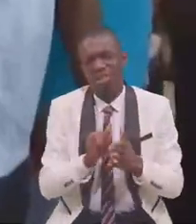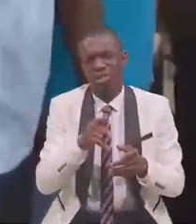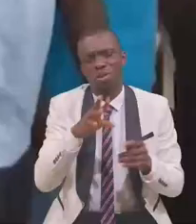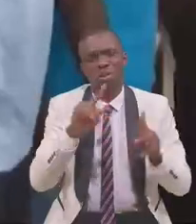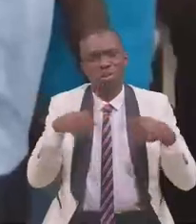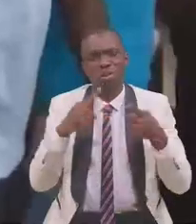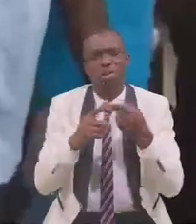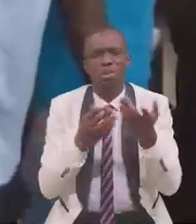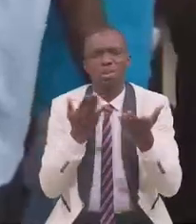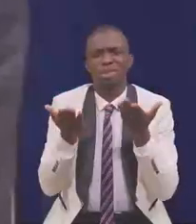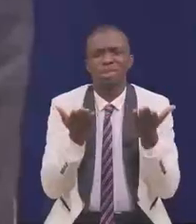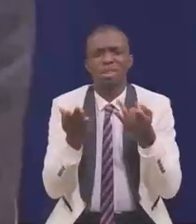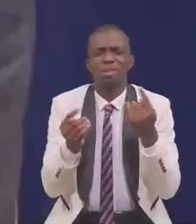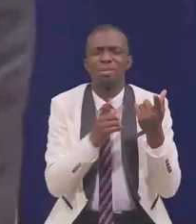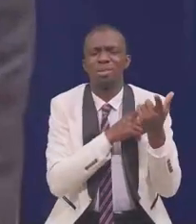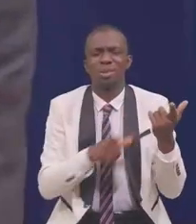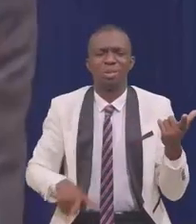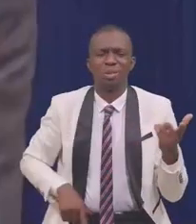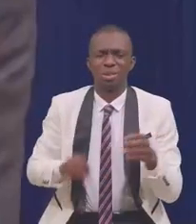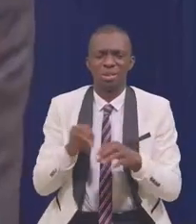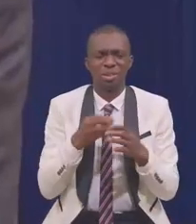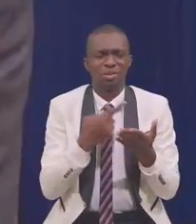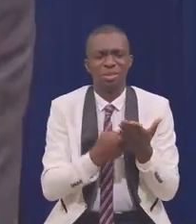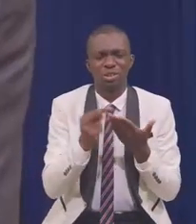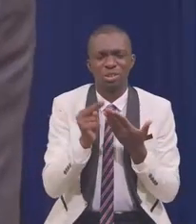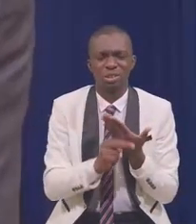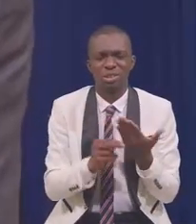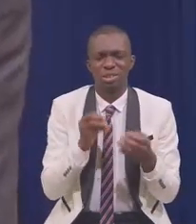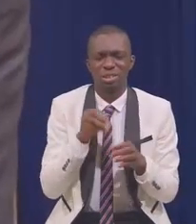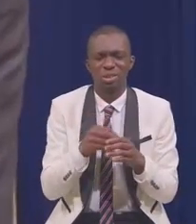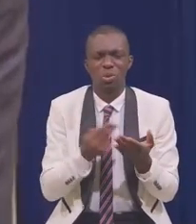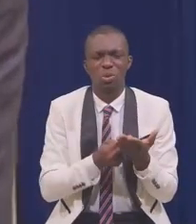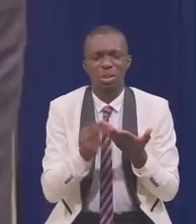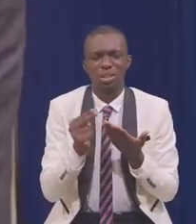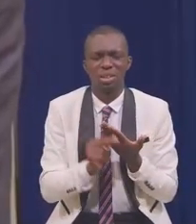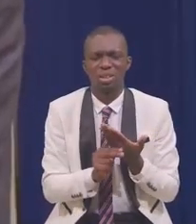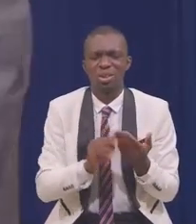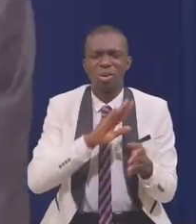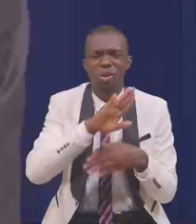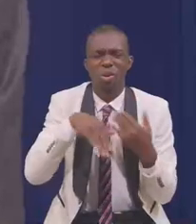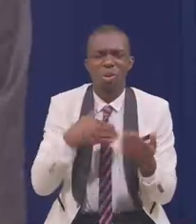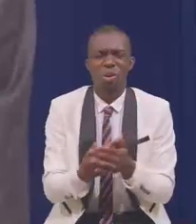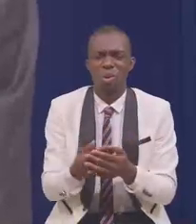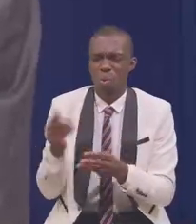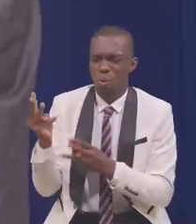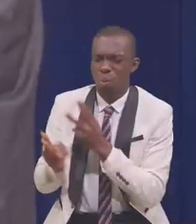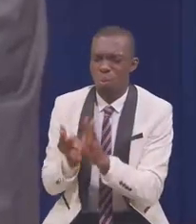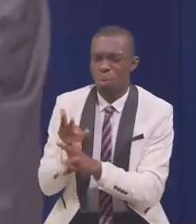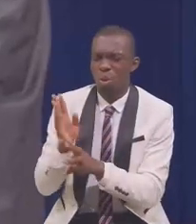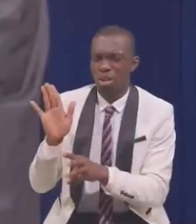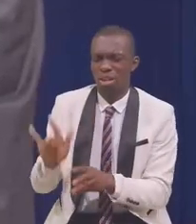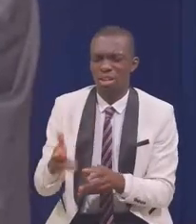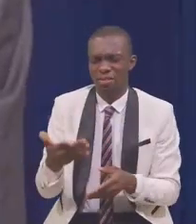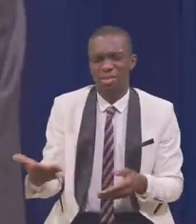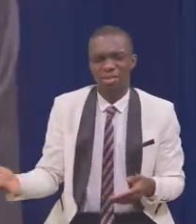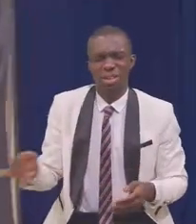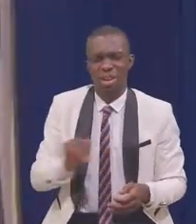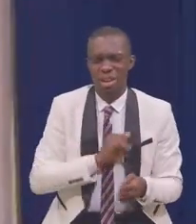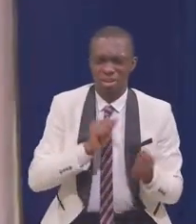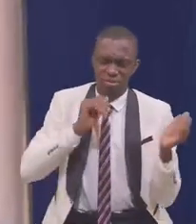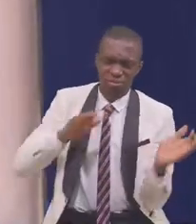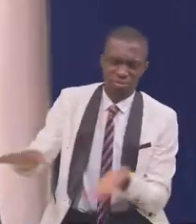Toutes les choses du monde, je les abandonne. J'abandonne, je rejette les choses du monde. Je vais mener une vie